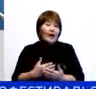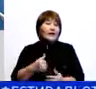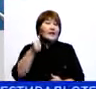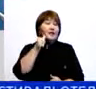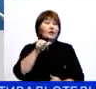ертең өзінің отбасын құрғанда сол отбасын асырауға, дағдылануға үйретеміз.